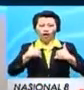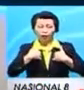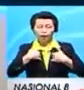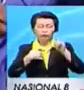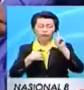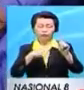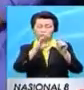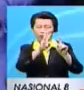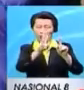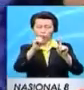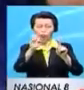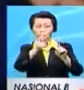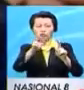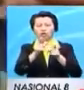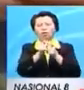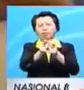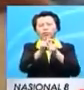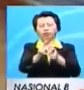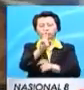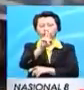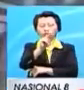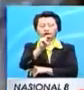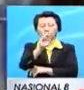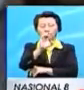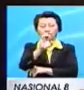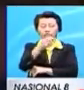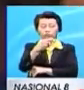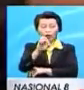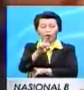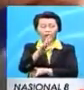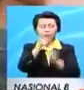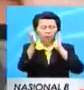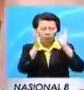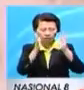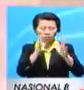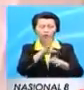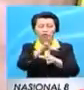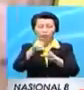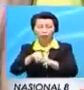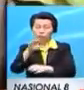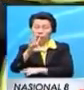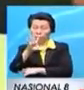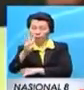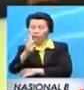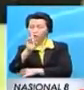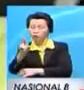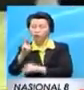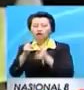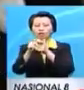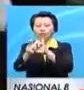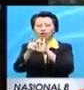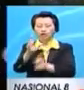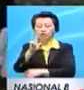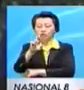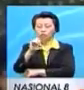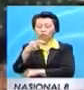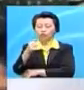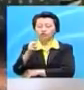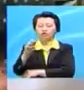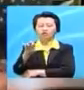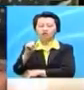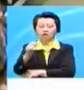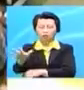lebih 160,000 pelarian UNHCR di Malaysia, termasuk kira-kira 54,000 pelarian Rohingya